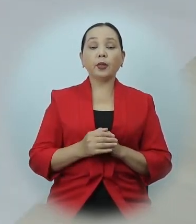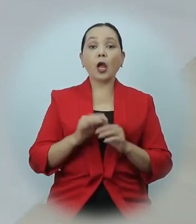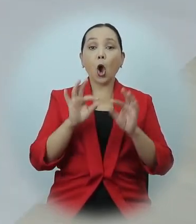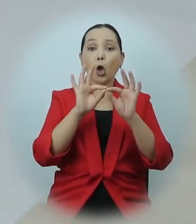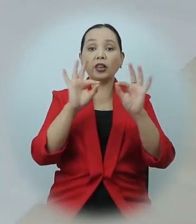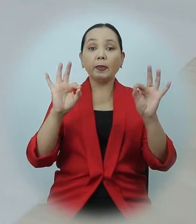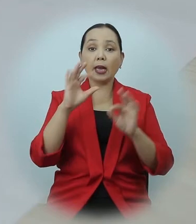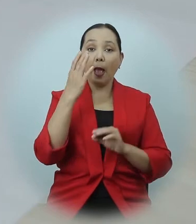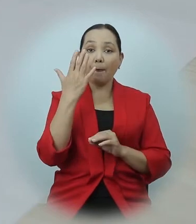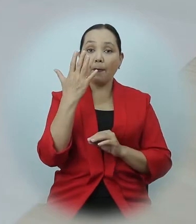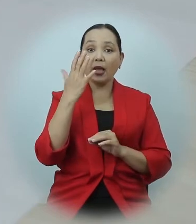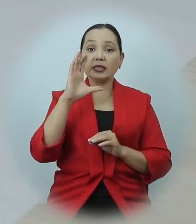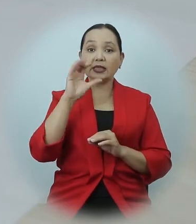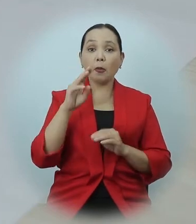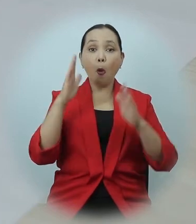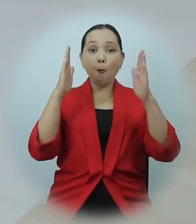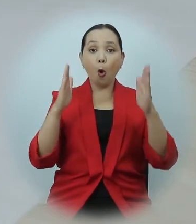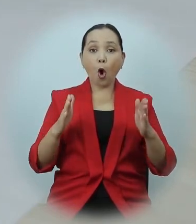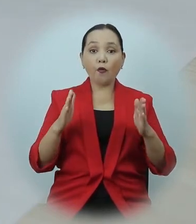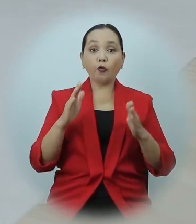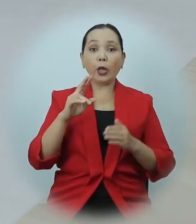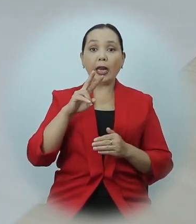Отмеряем 5 сантиметров по боковой линии.